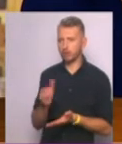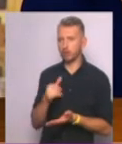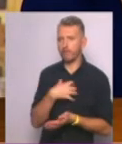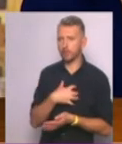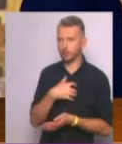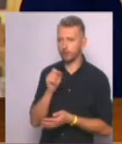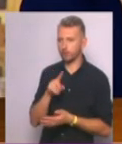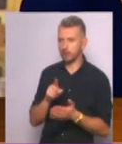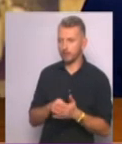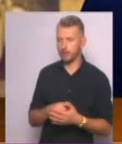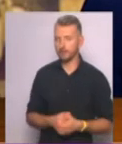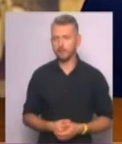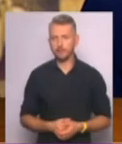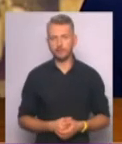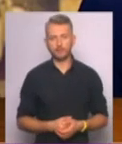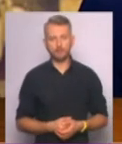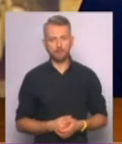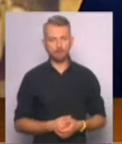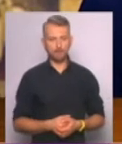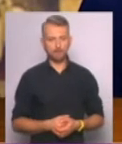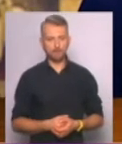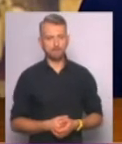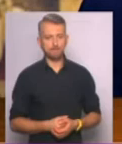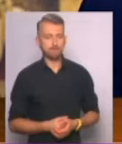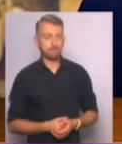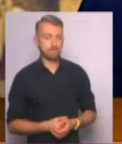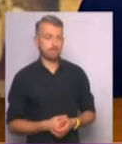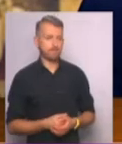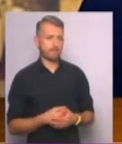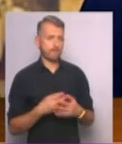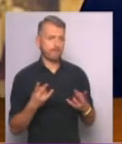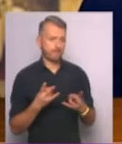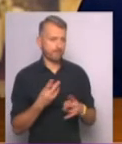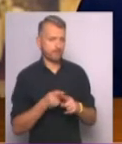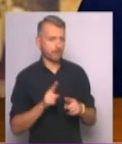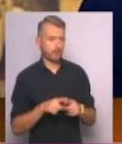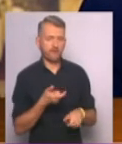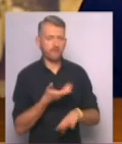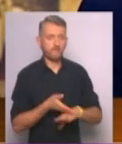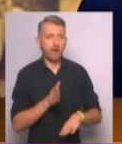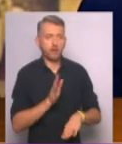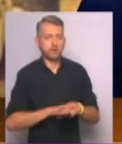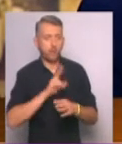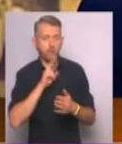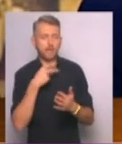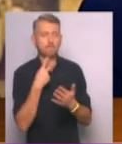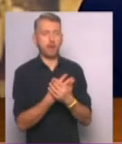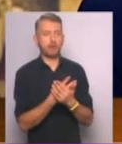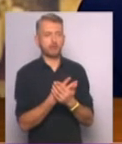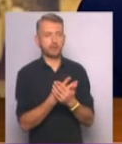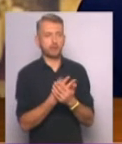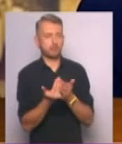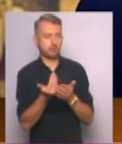важливості цього питання? Це зазвичай буває дуже важко передбачити, оцінити на перших